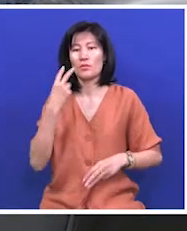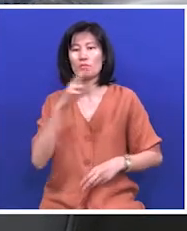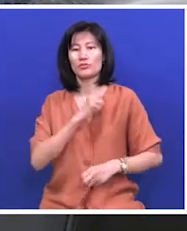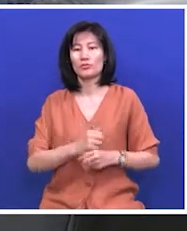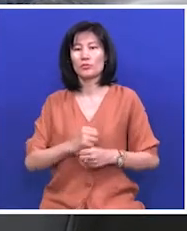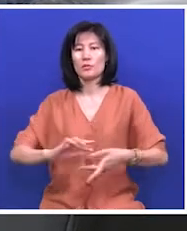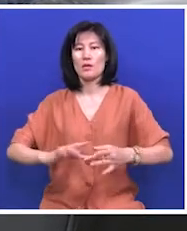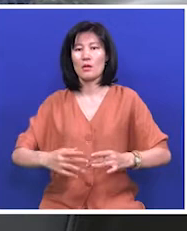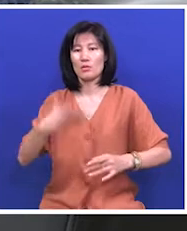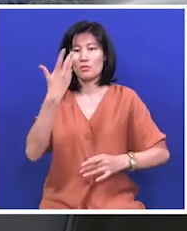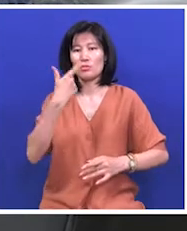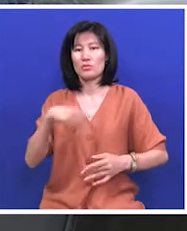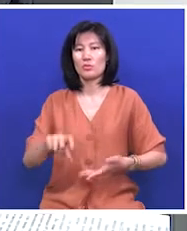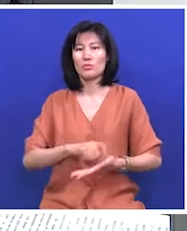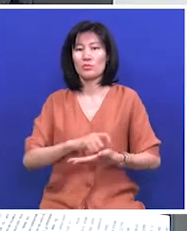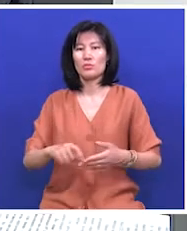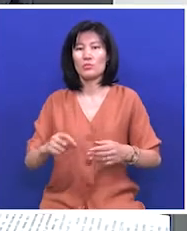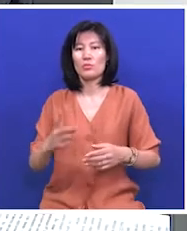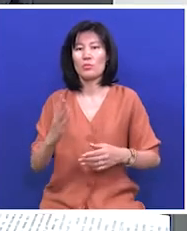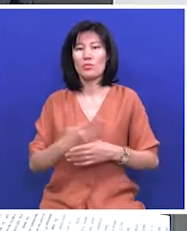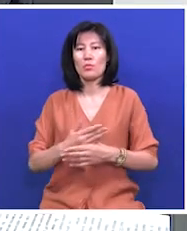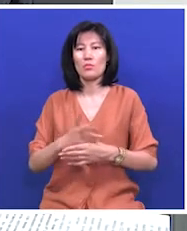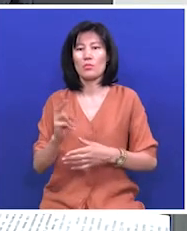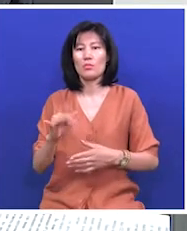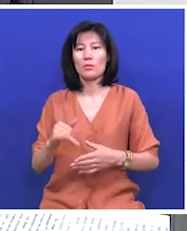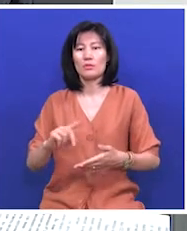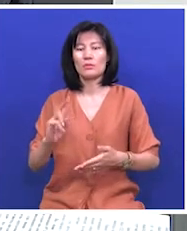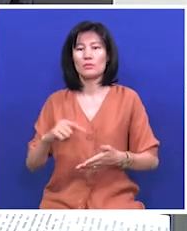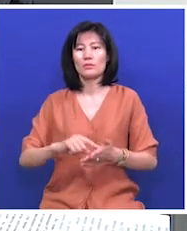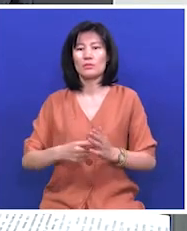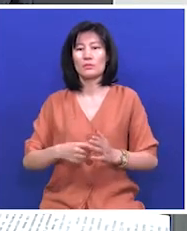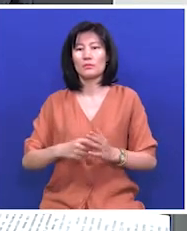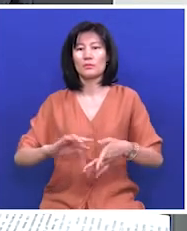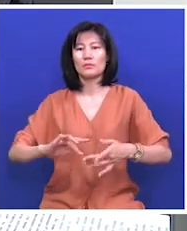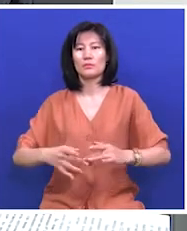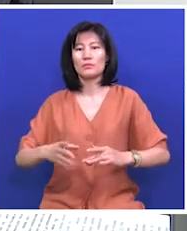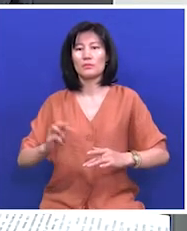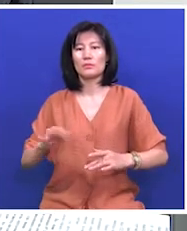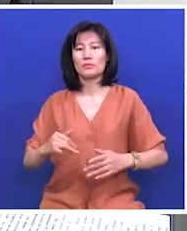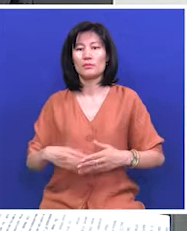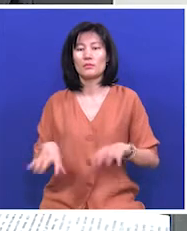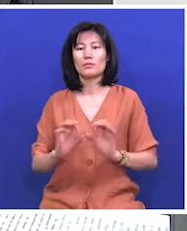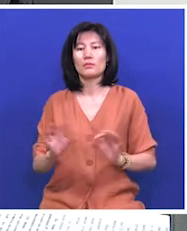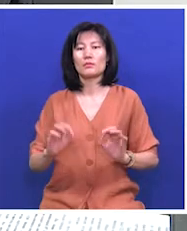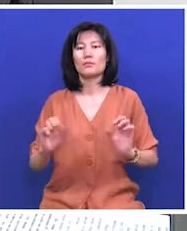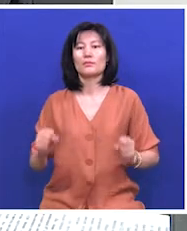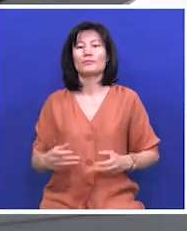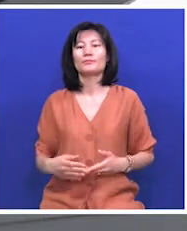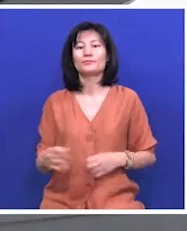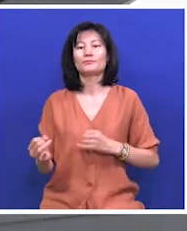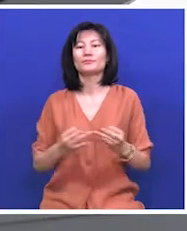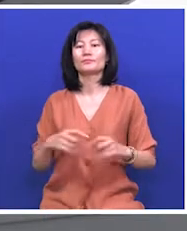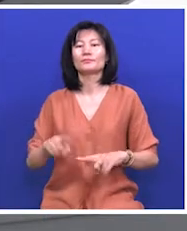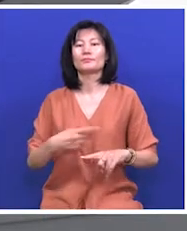мемлекеттік көрсетілетін қызметтер электронды түрде жүреді. Ол қолдау .kz деген сайт субсидиялаудың ақпараттық